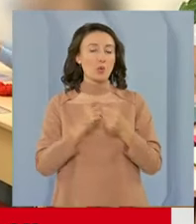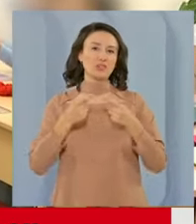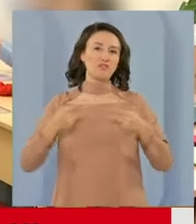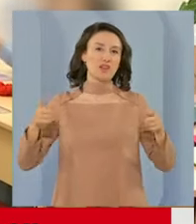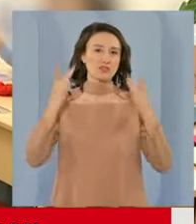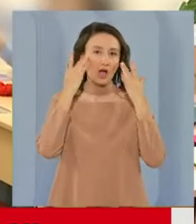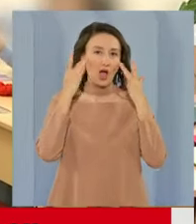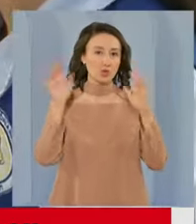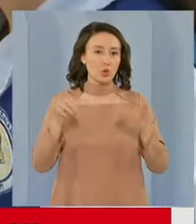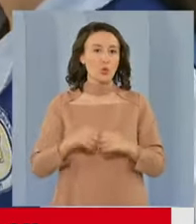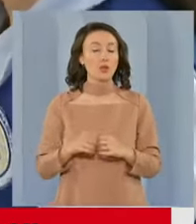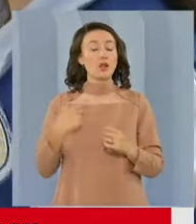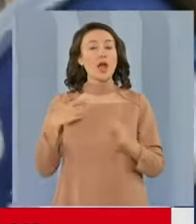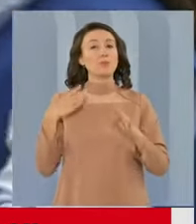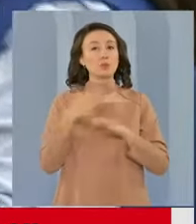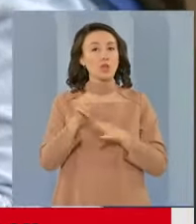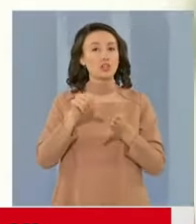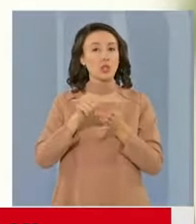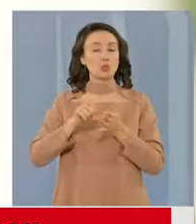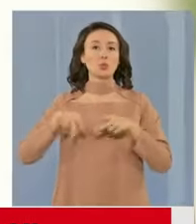diverse cadouri. L-am dus la centru înapoi.